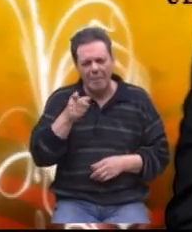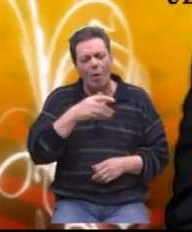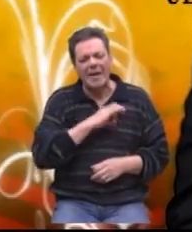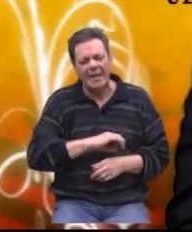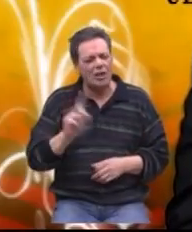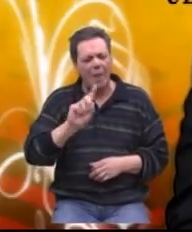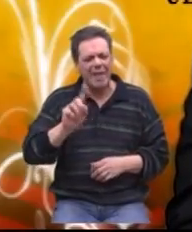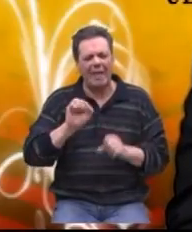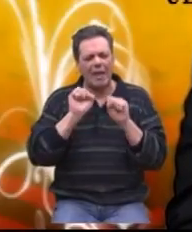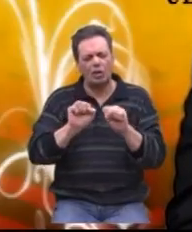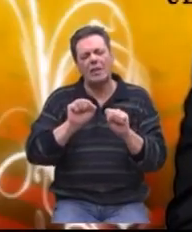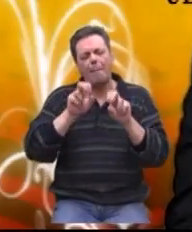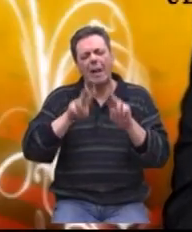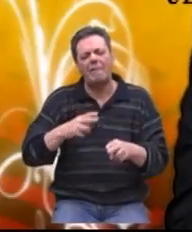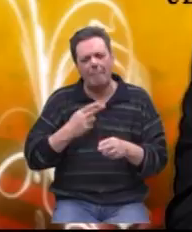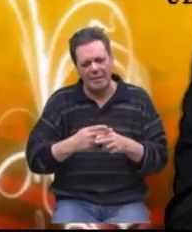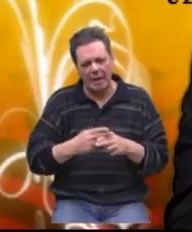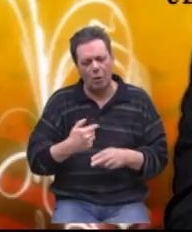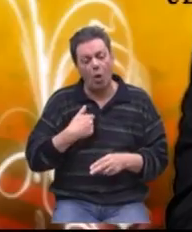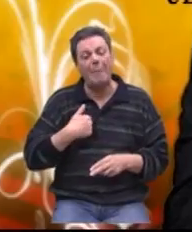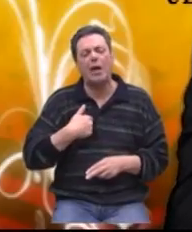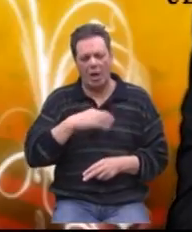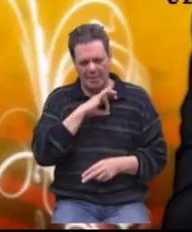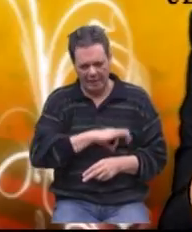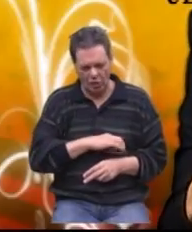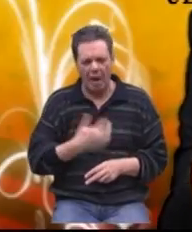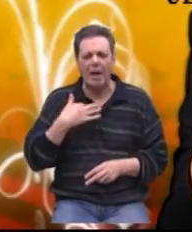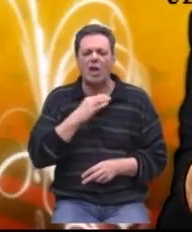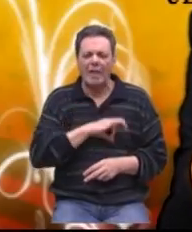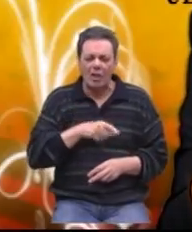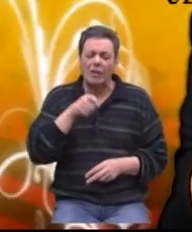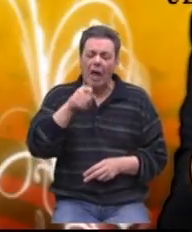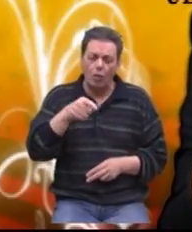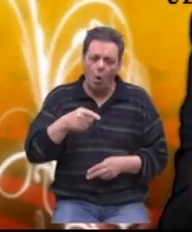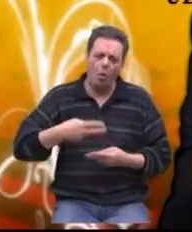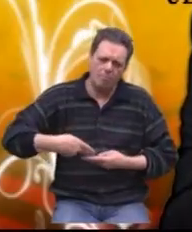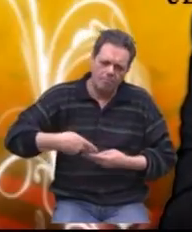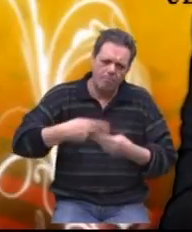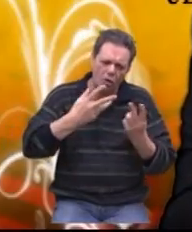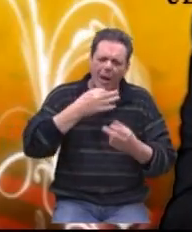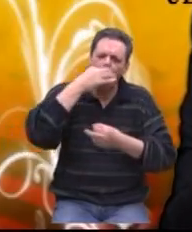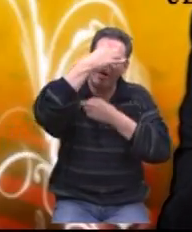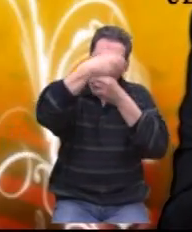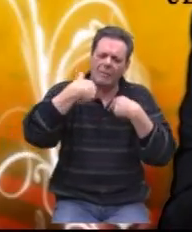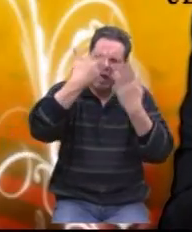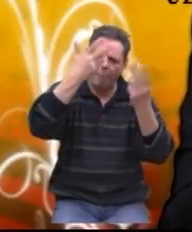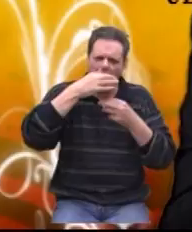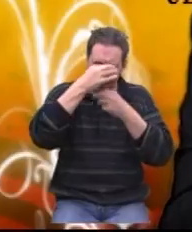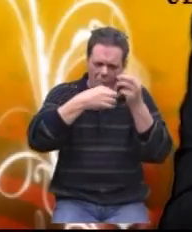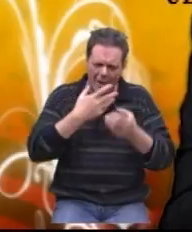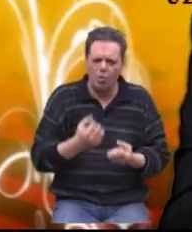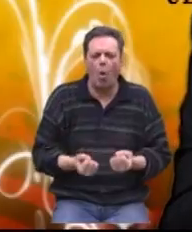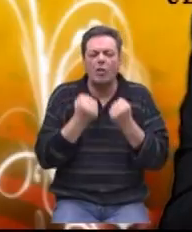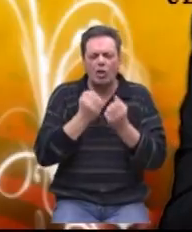zadaća nije da štite prava pacijenata, to je naša zadaća, a naša zadaća je da to nacionalno povjerenstvo informiramo o svim